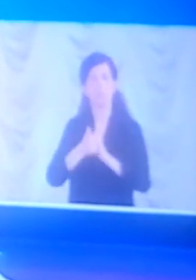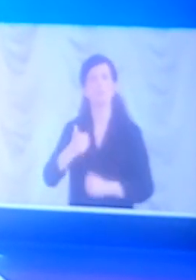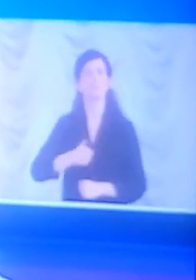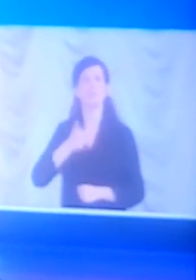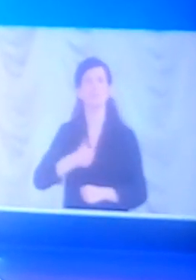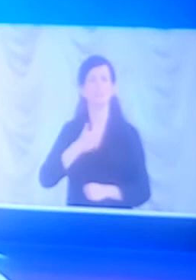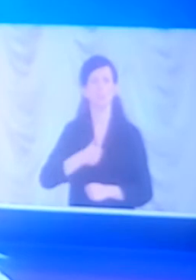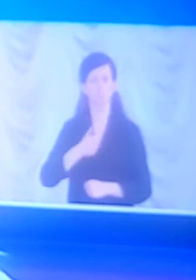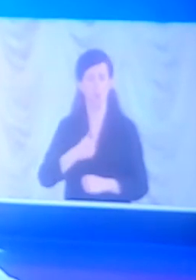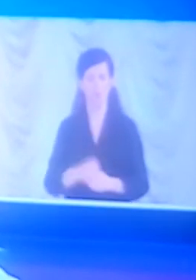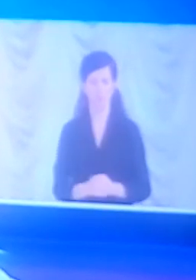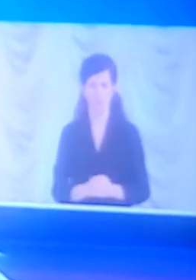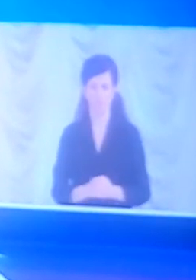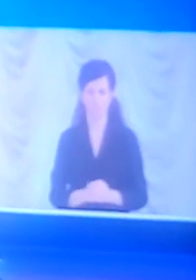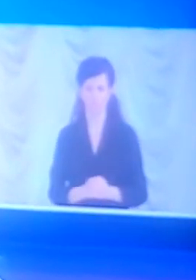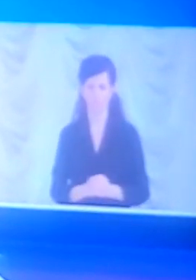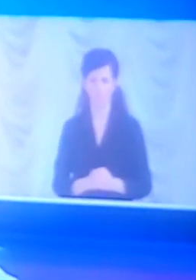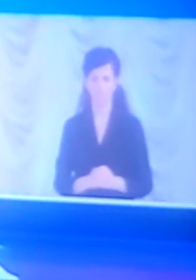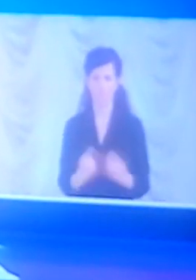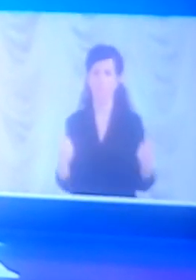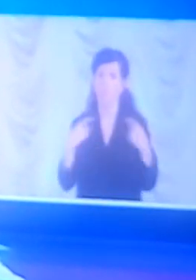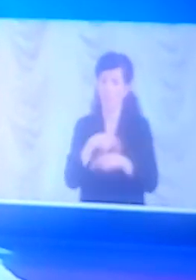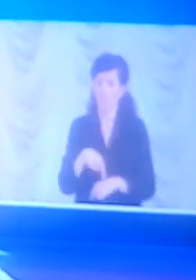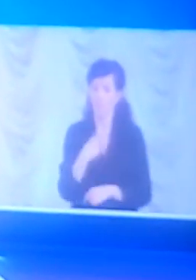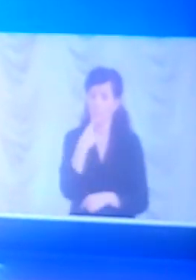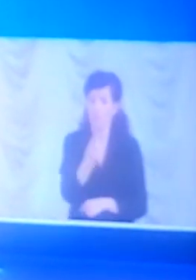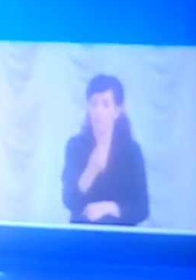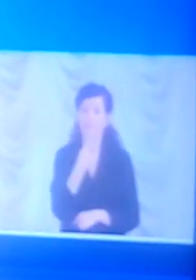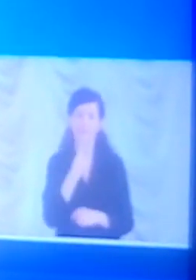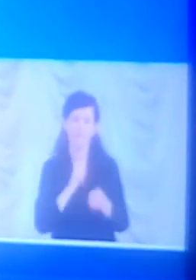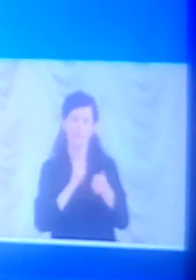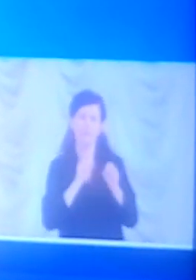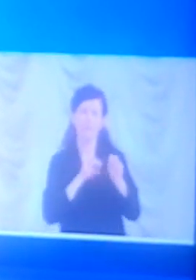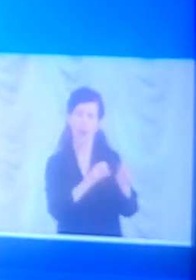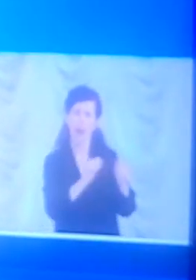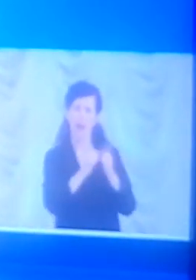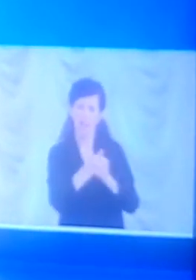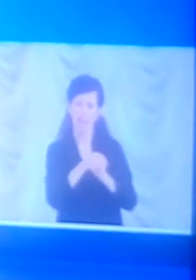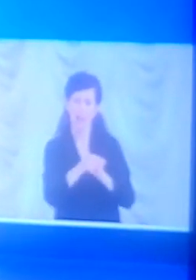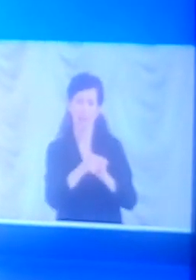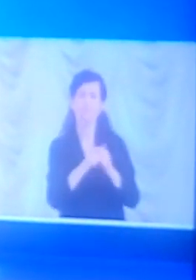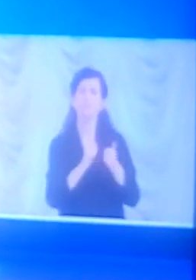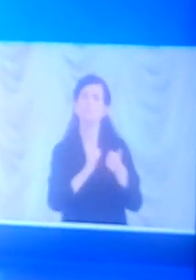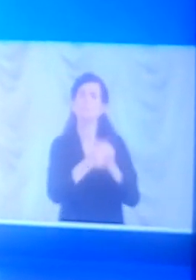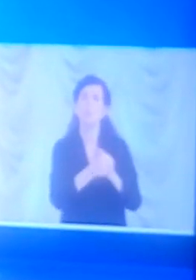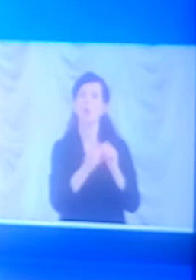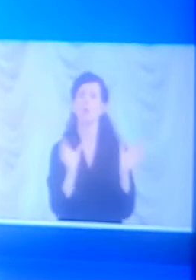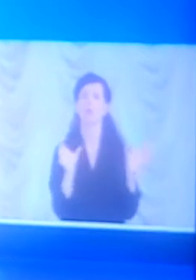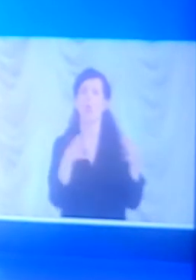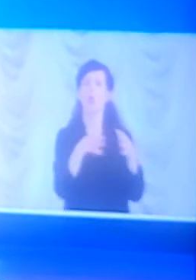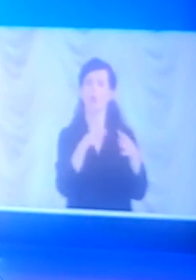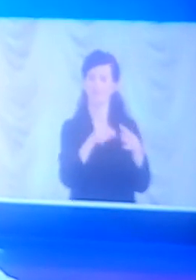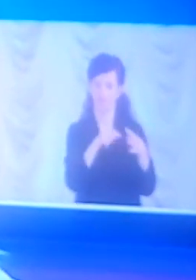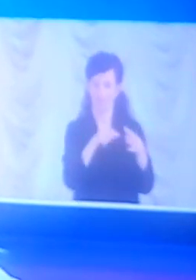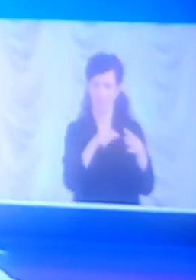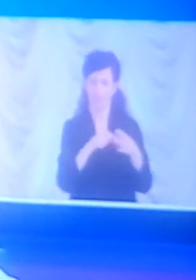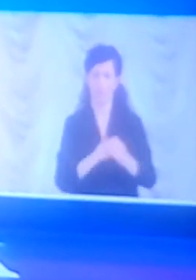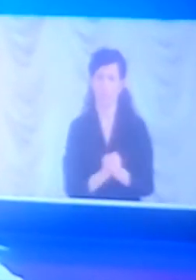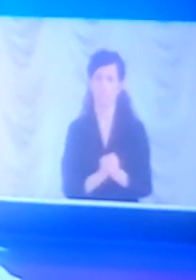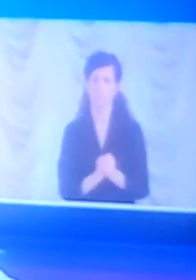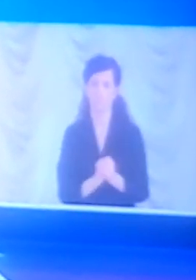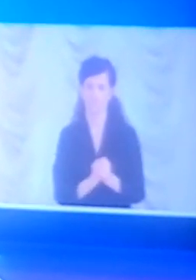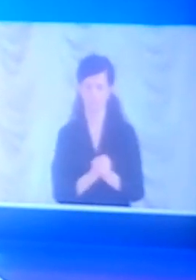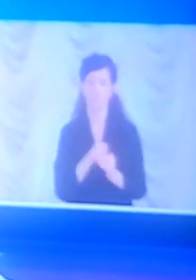vi dico invece per gli atleti che praticano discipline collettive. Per quanto